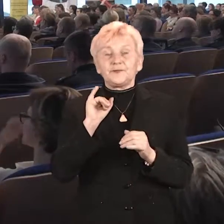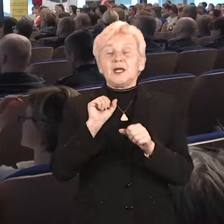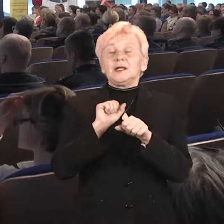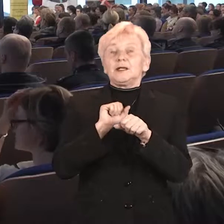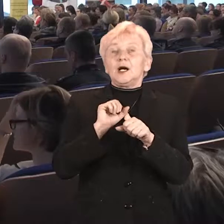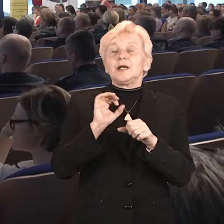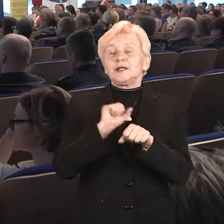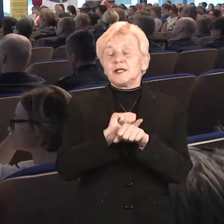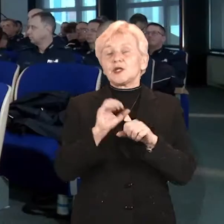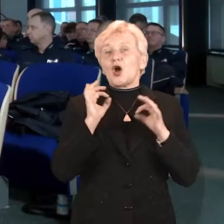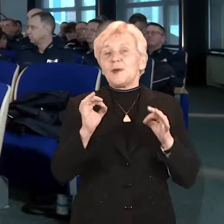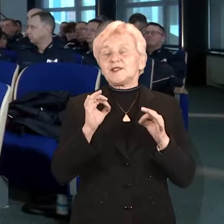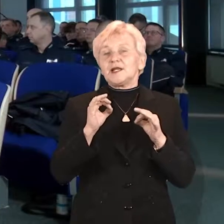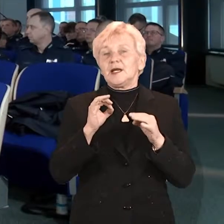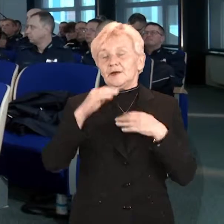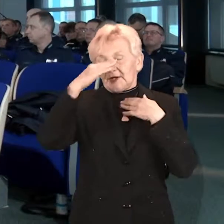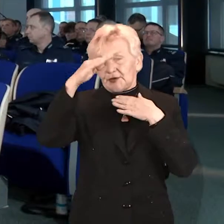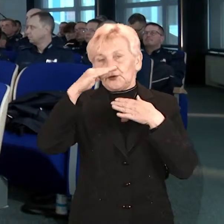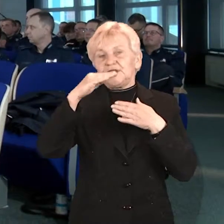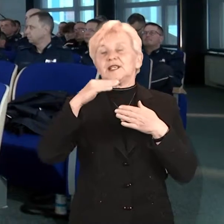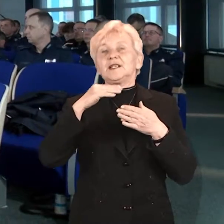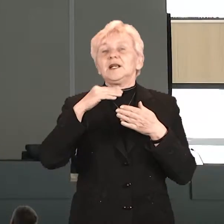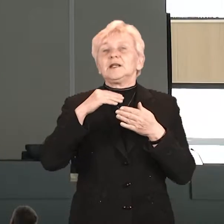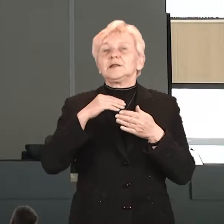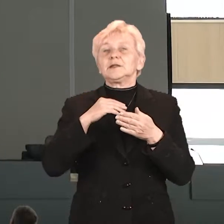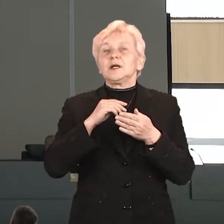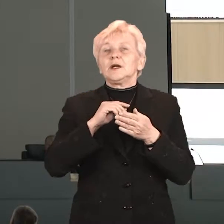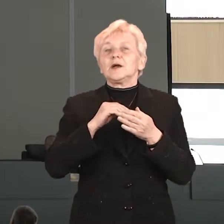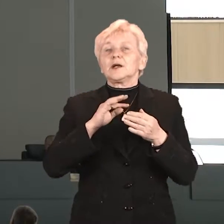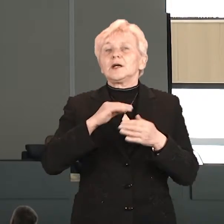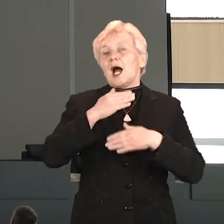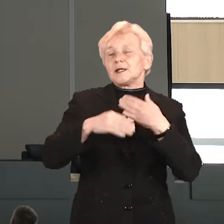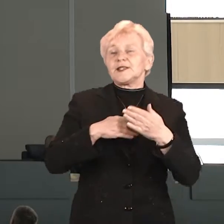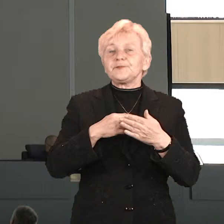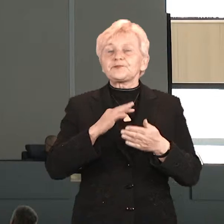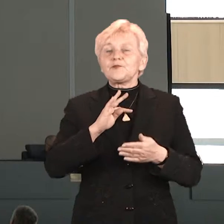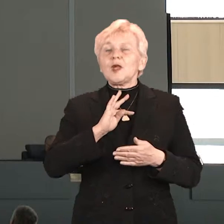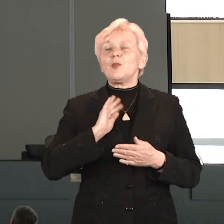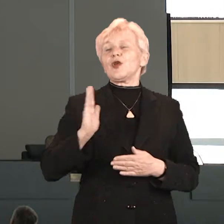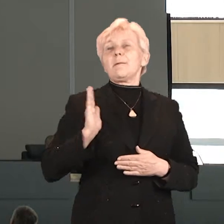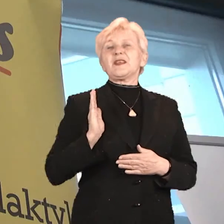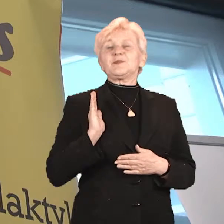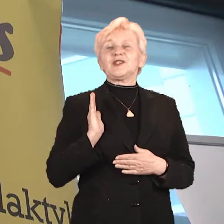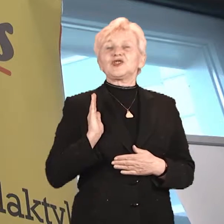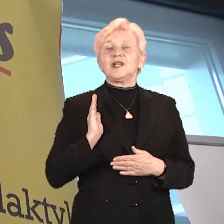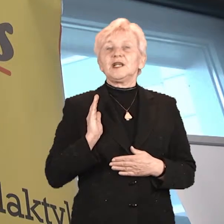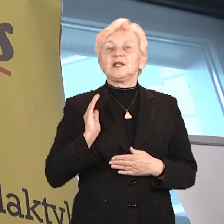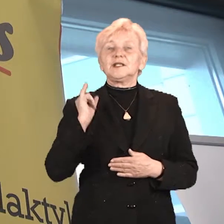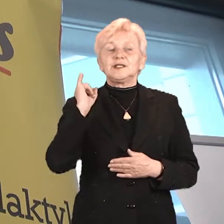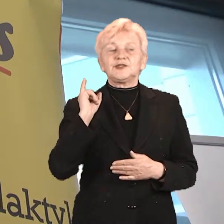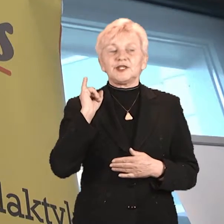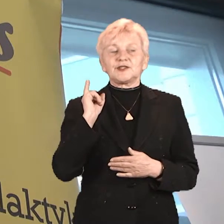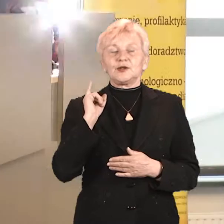Moje Bezpieczne Dziecko. Jej organizatorami są Śląska Policja i Regionalny Ośrodek Metodyczno-Edukacyjny METIS w Katowicach.